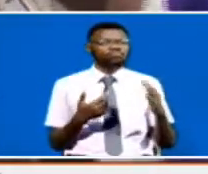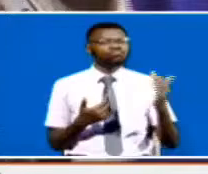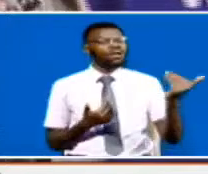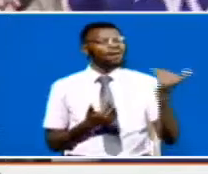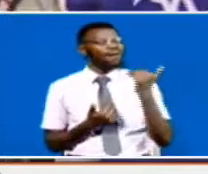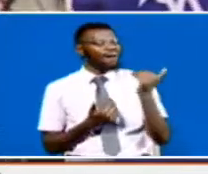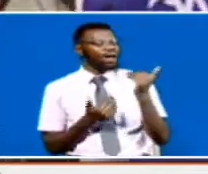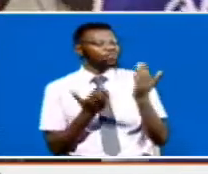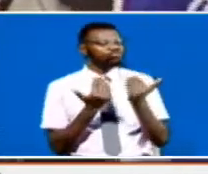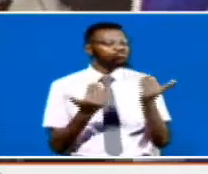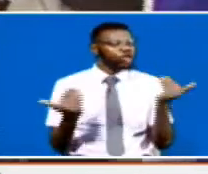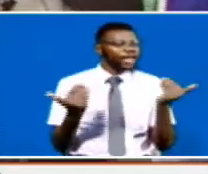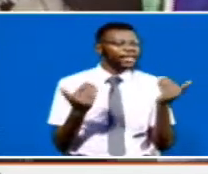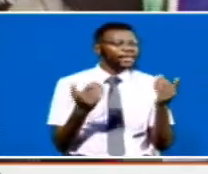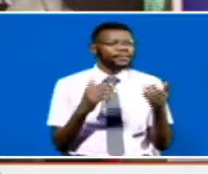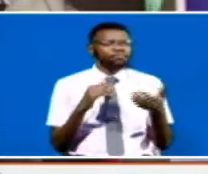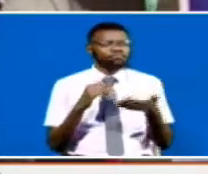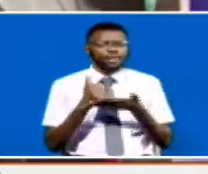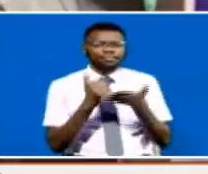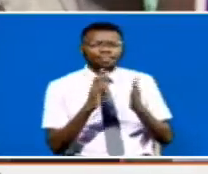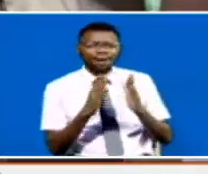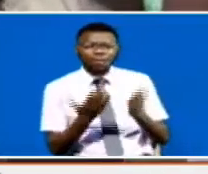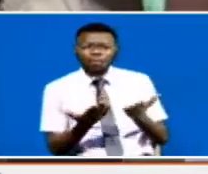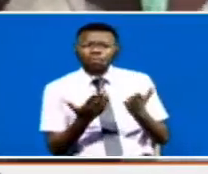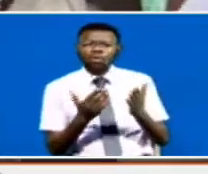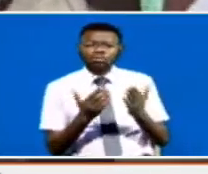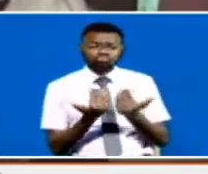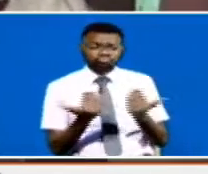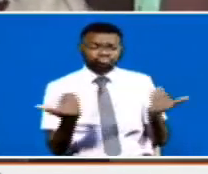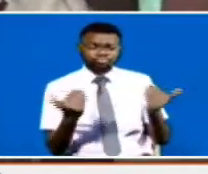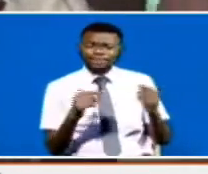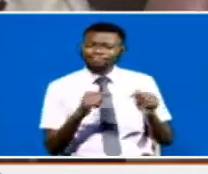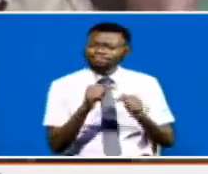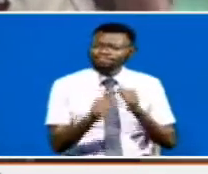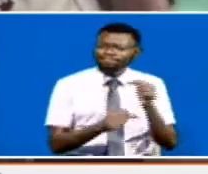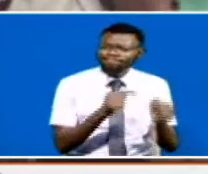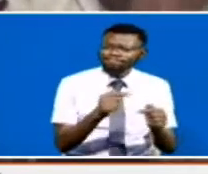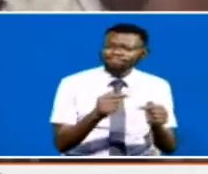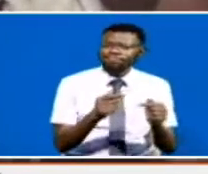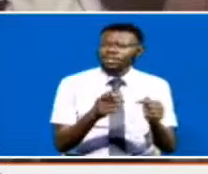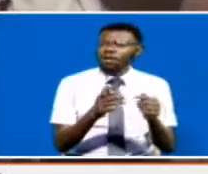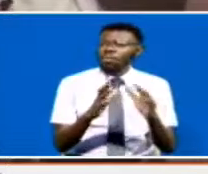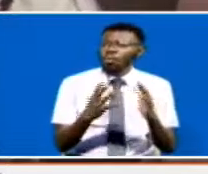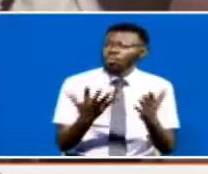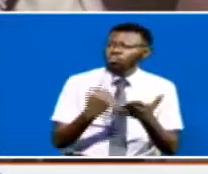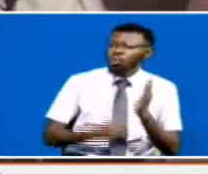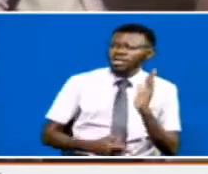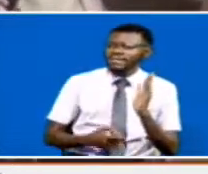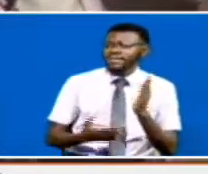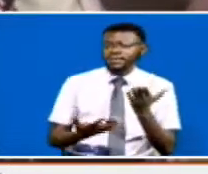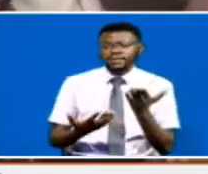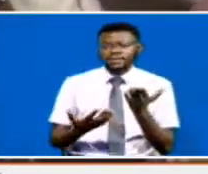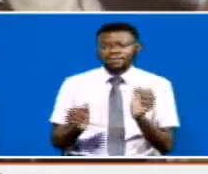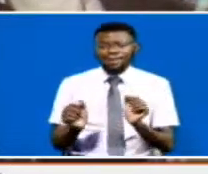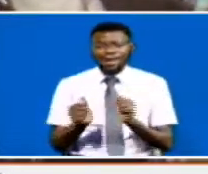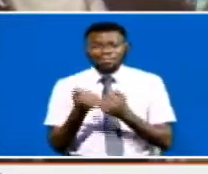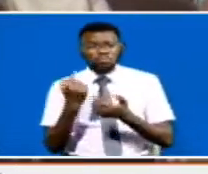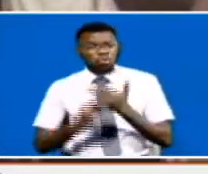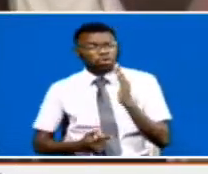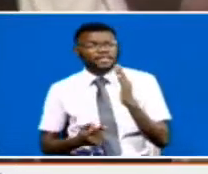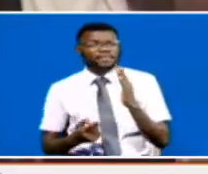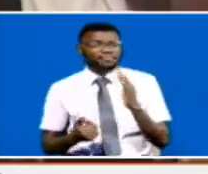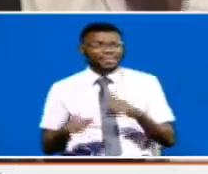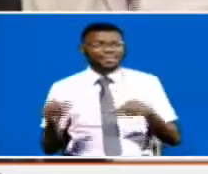tunafanya aje watoto wetu? Hao watoto wanasonga mbele ama wanabaki hapa? Ni nini tunawafanyia? Na hata hivyo